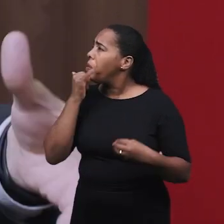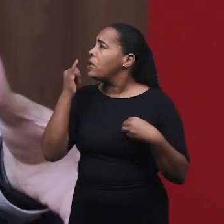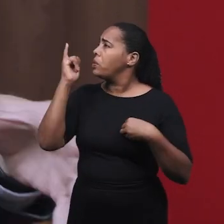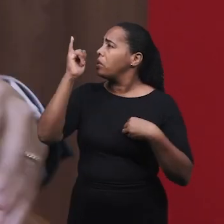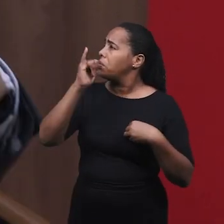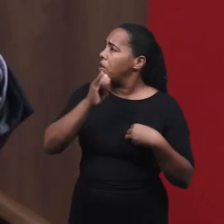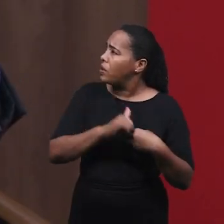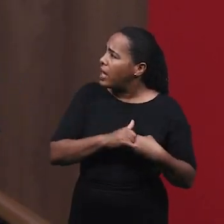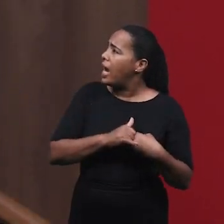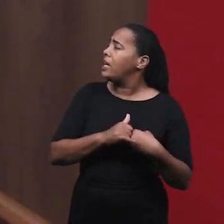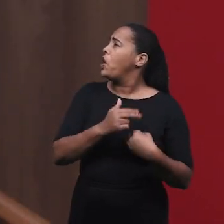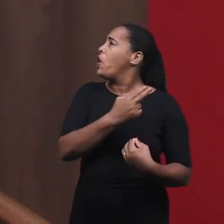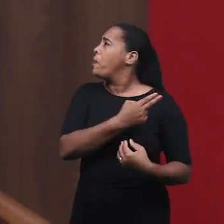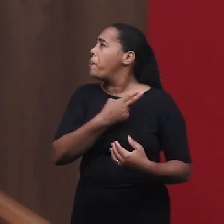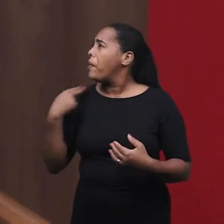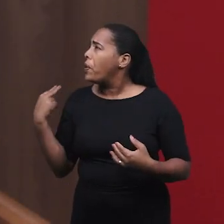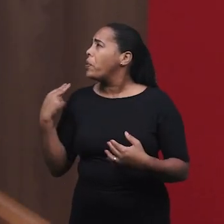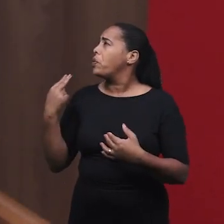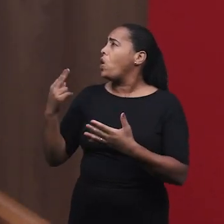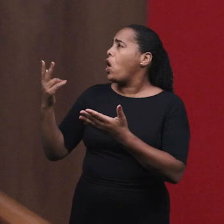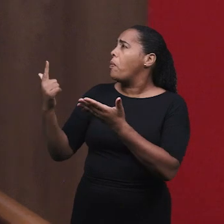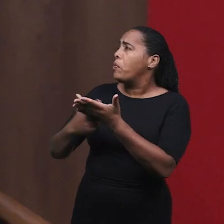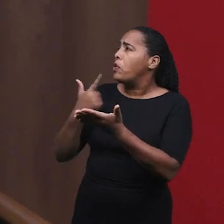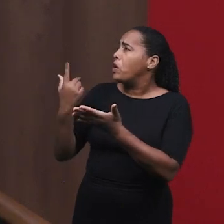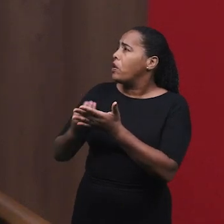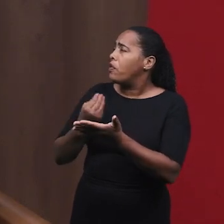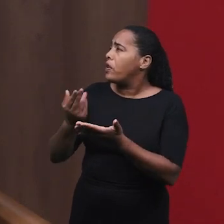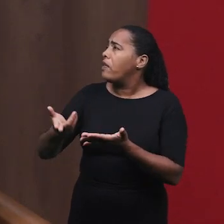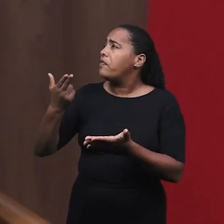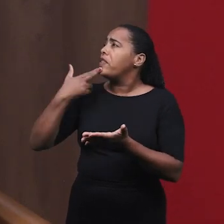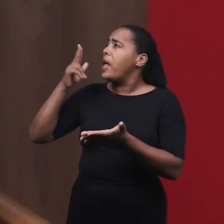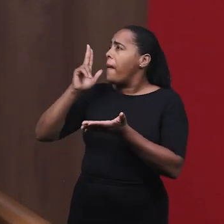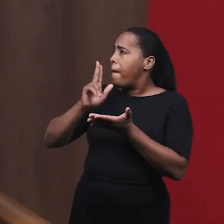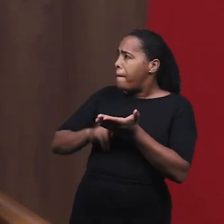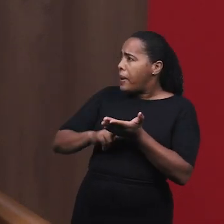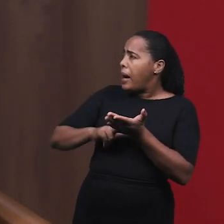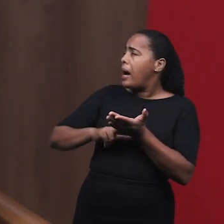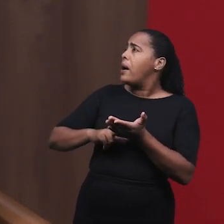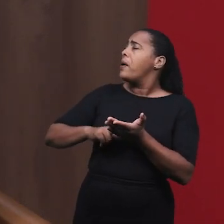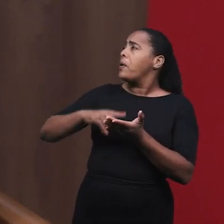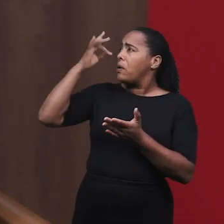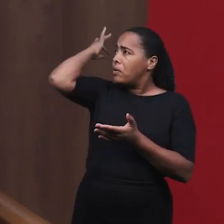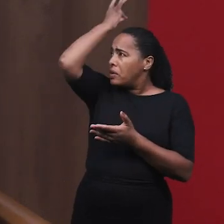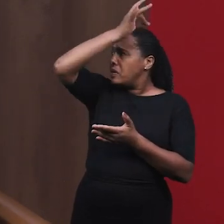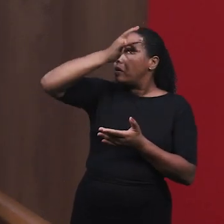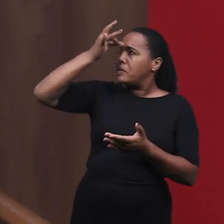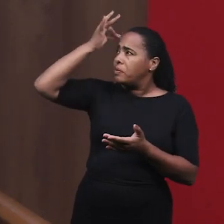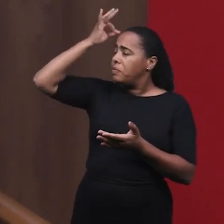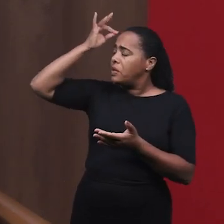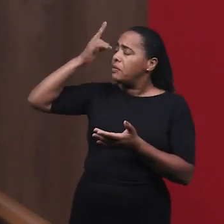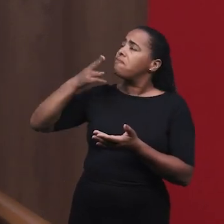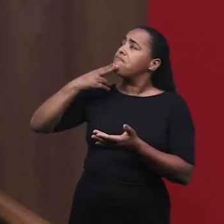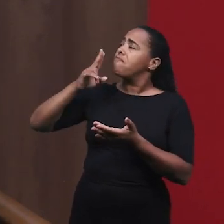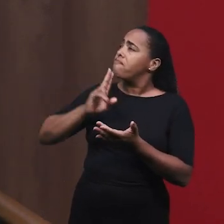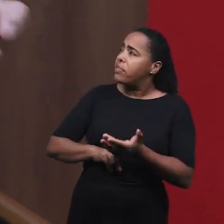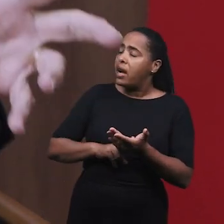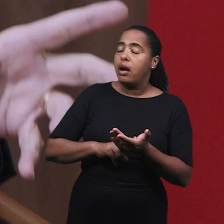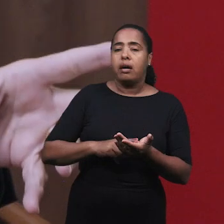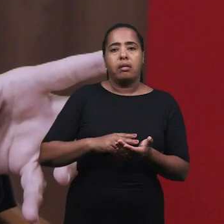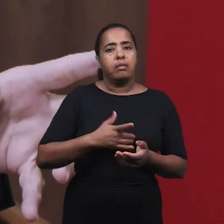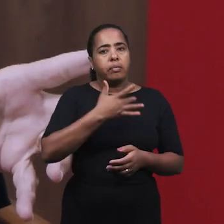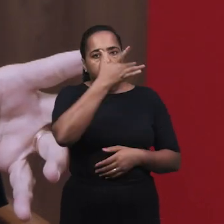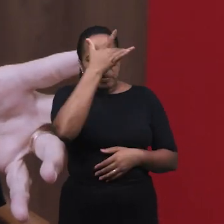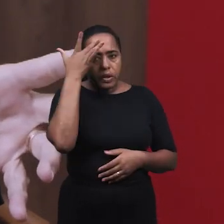dans le livre de la vie, et scelle-moi avec ton Saint-Esprit. Et pour ceux qui sont déjà chrétiens,